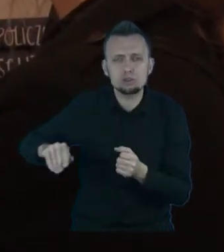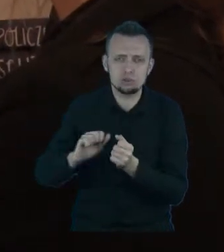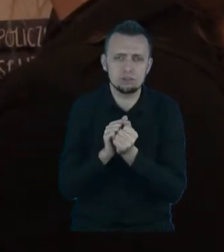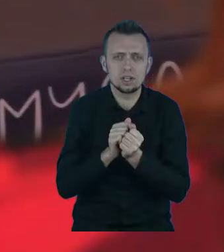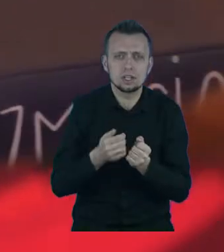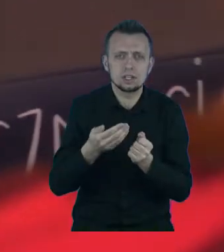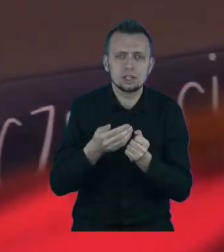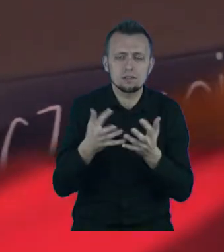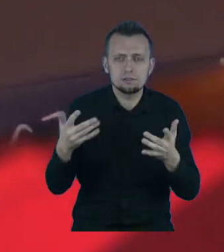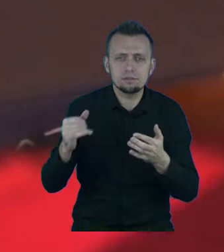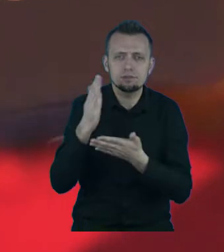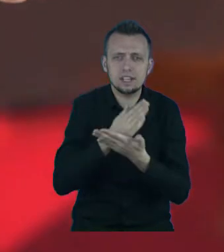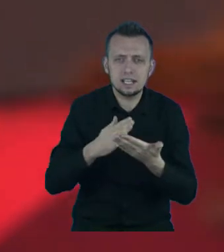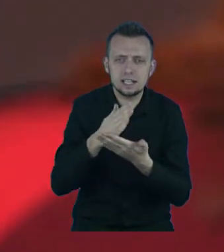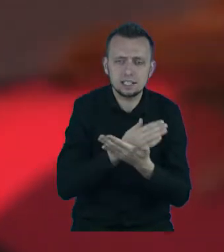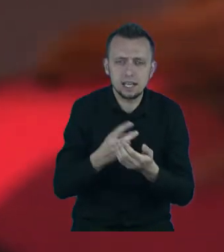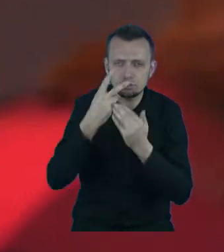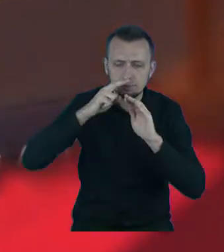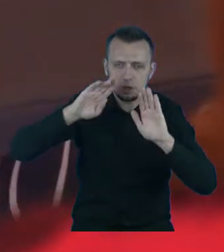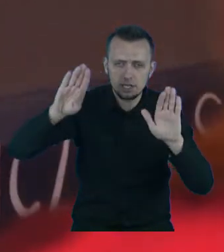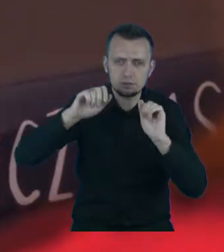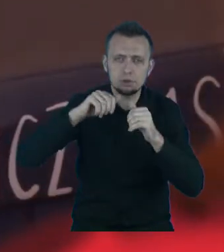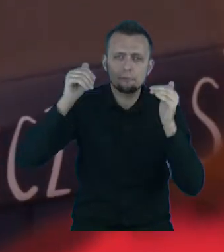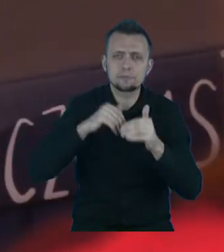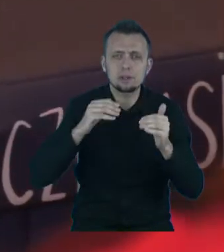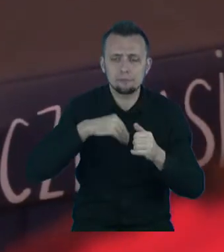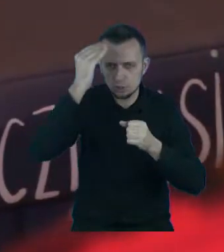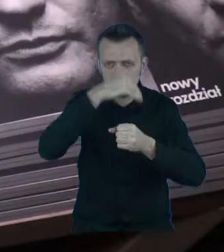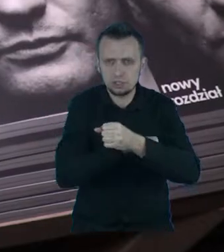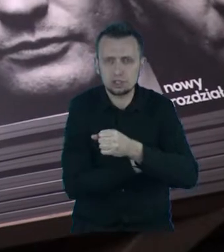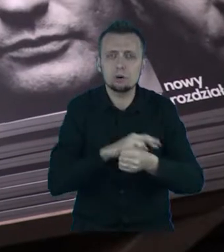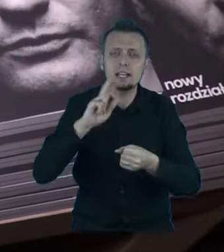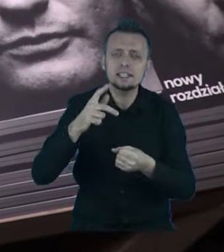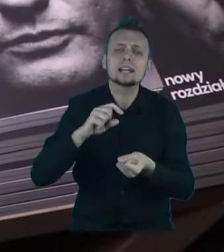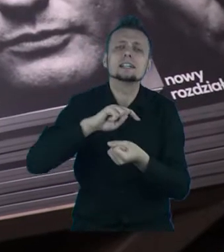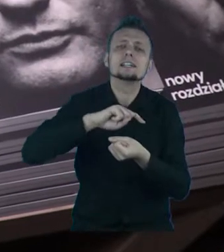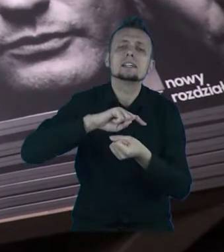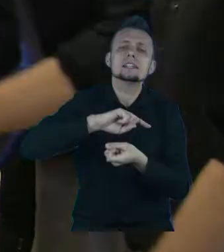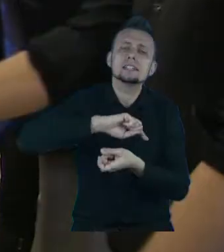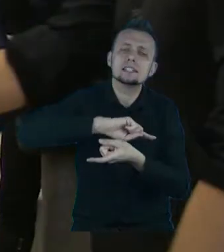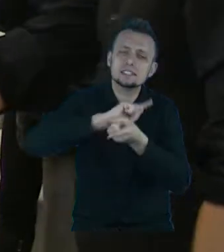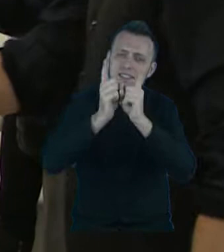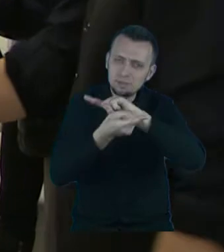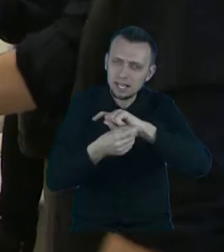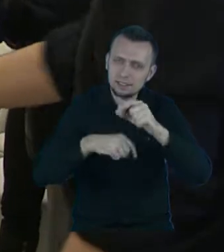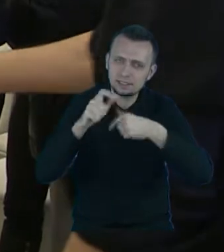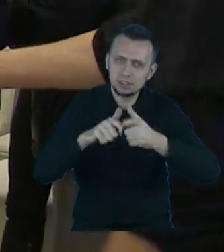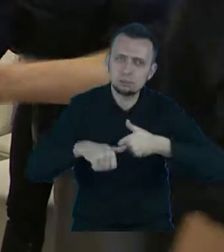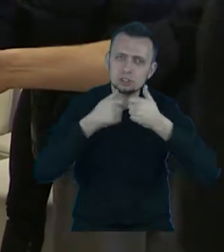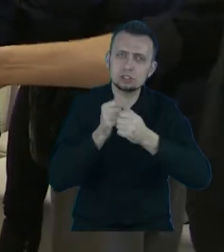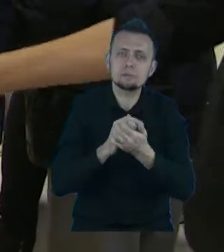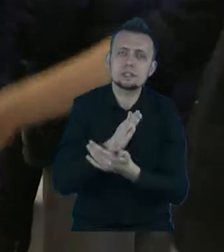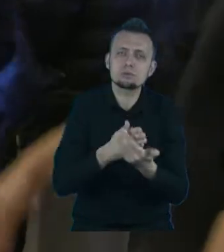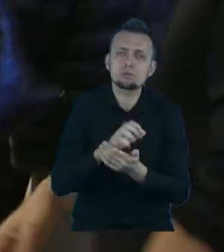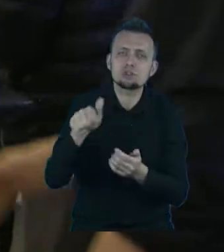podawane przykłady skandynawskie, pokazują, że można szkołę tak zreformować, żeby ona służyła i uczniom, i przyszłości rozwoju